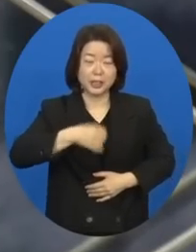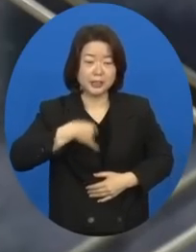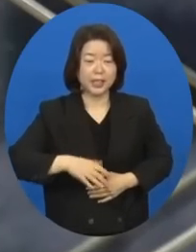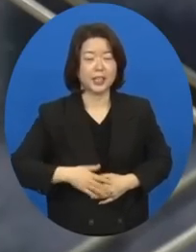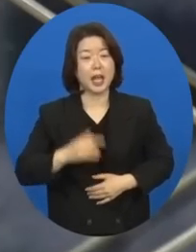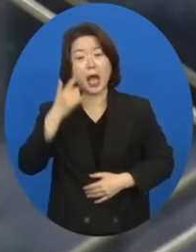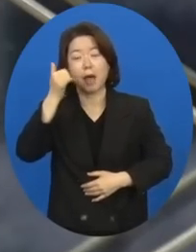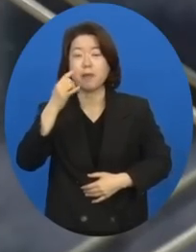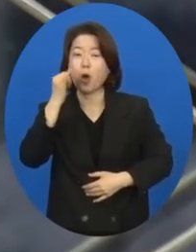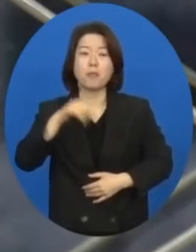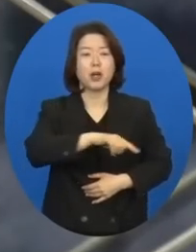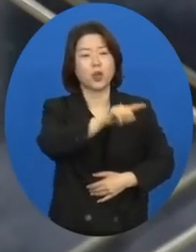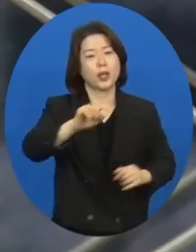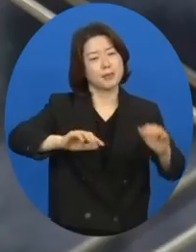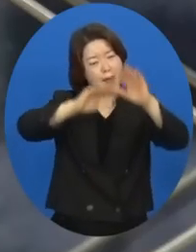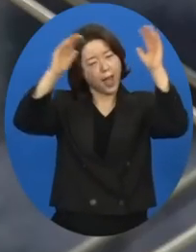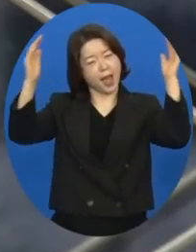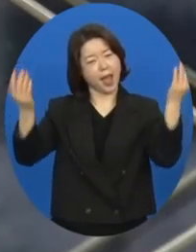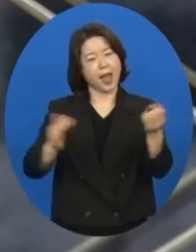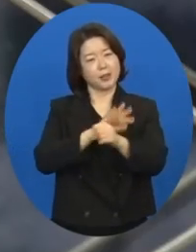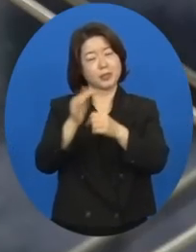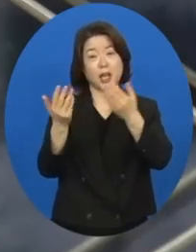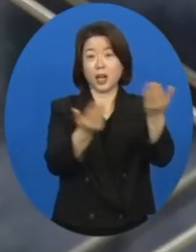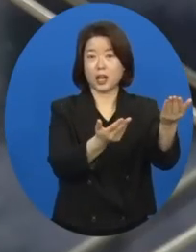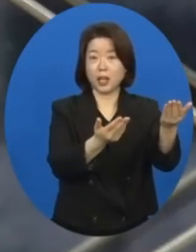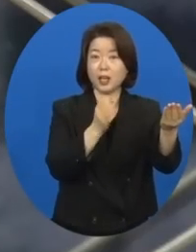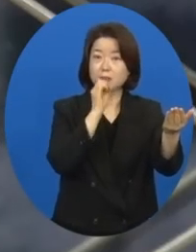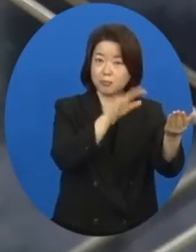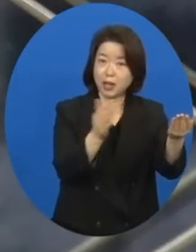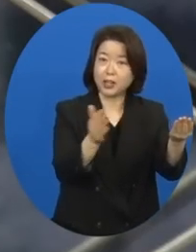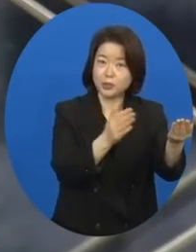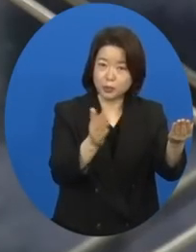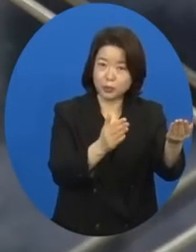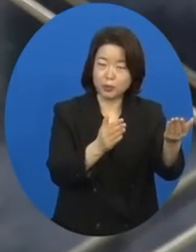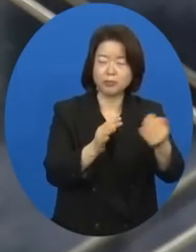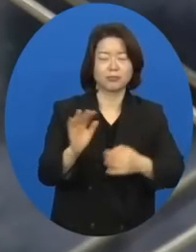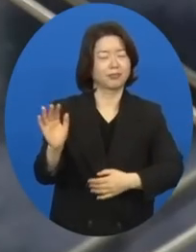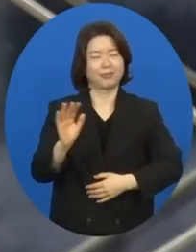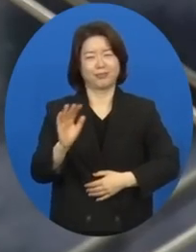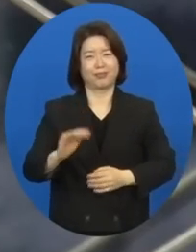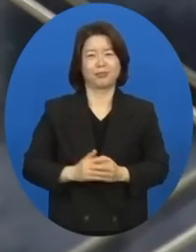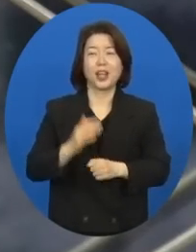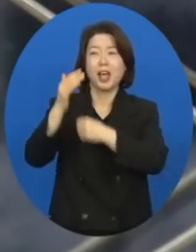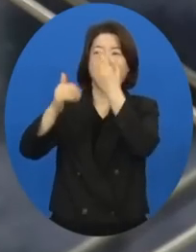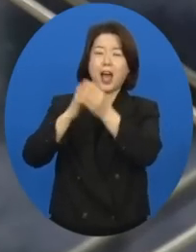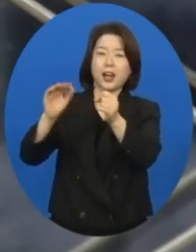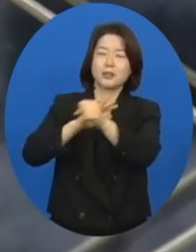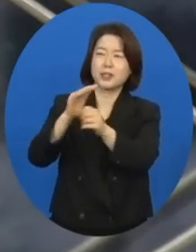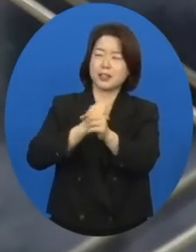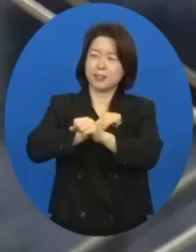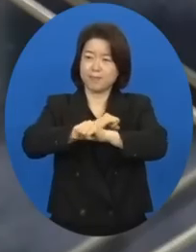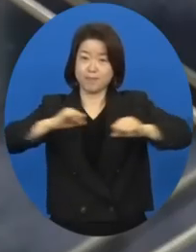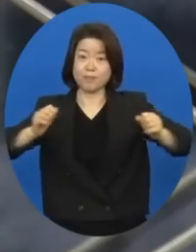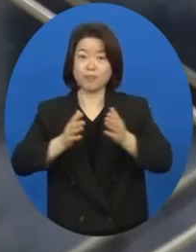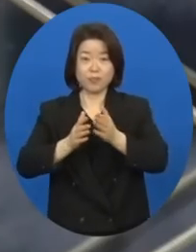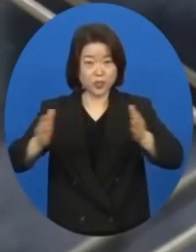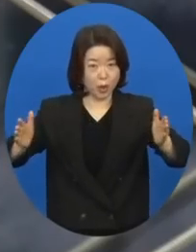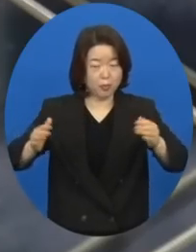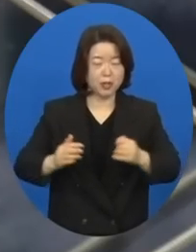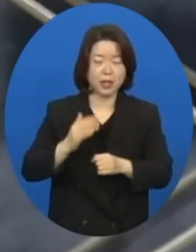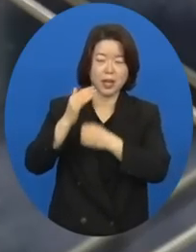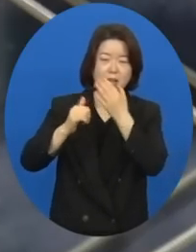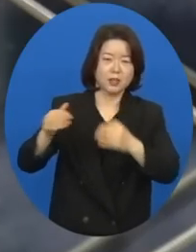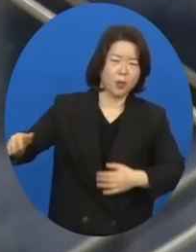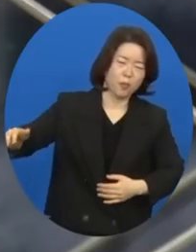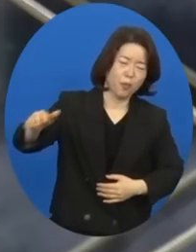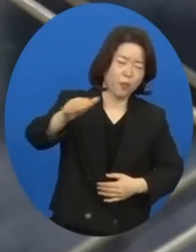아빠가 엄마가 너희를 이만큼 사랑해 말하는 이 정도의 크기일까요? 하나님 사랑의 넓이는 하나님 온 세상